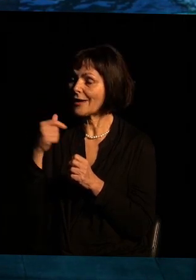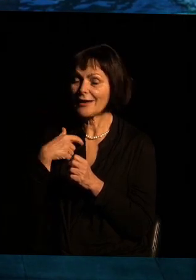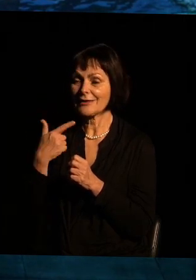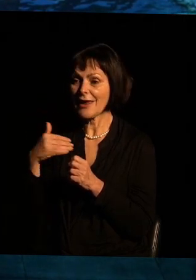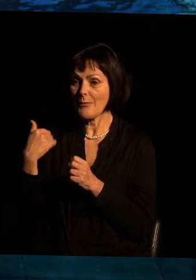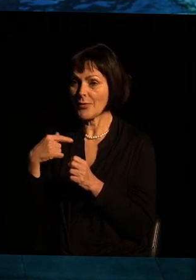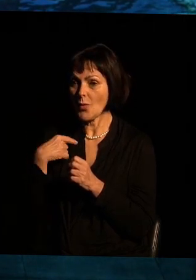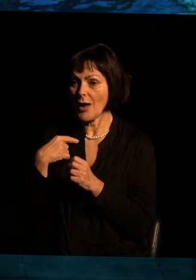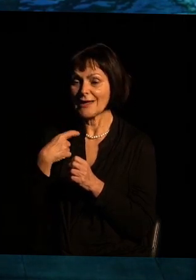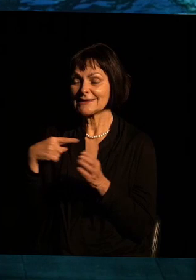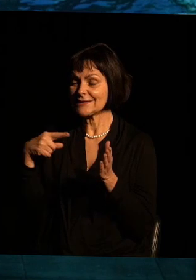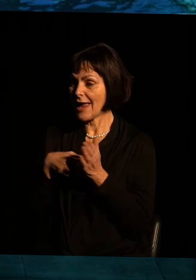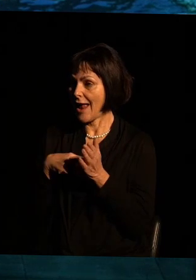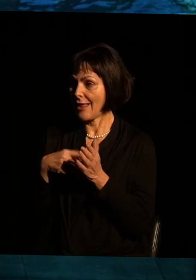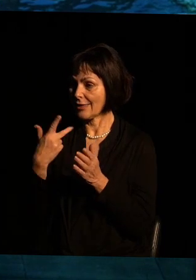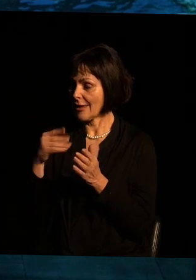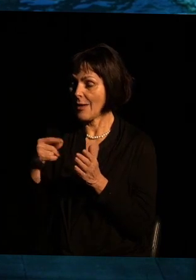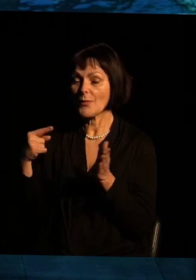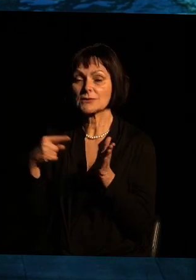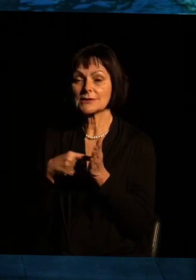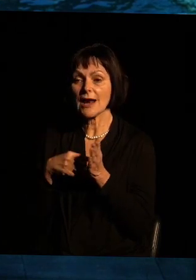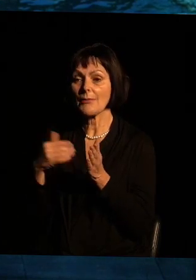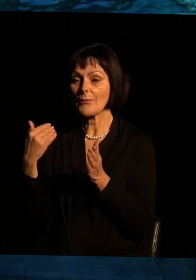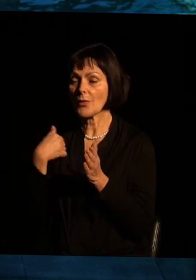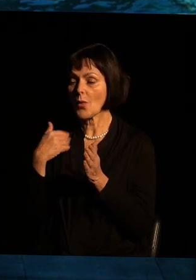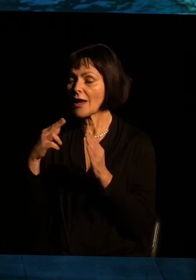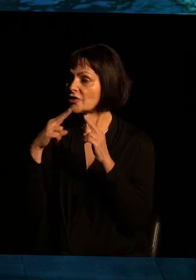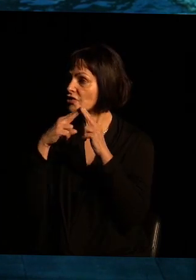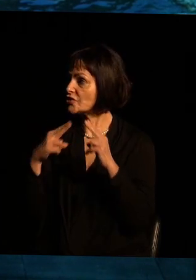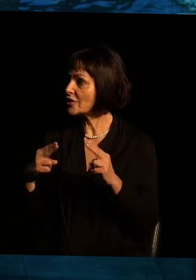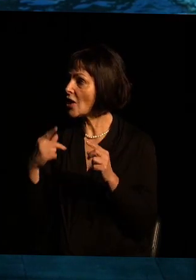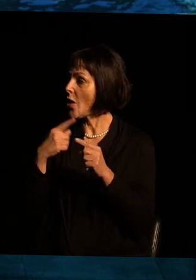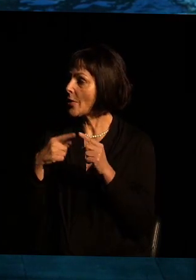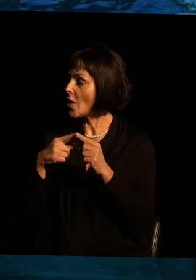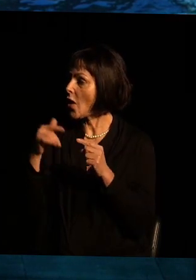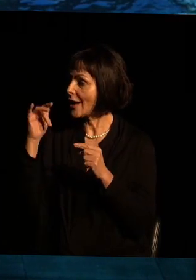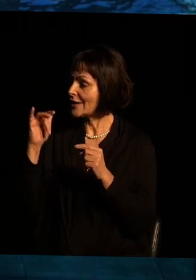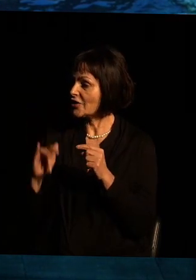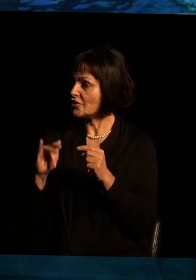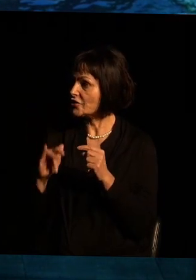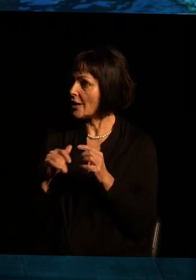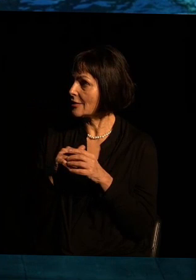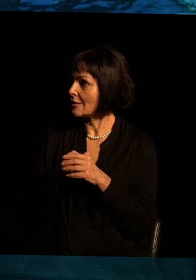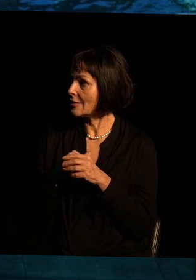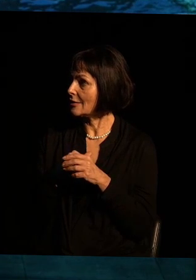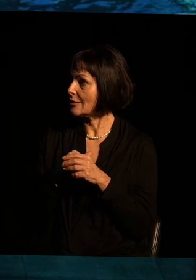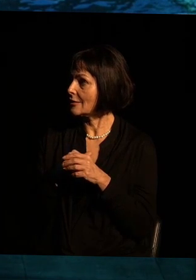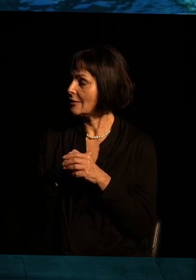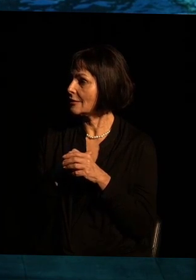nie był wtedy waszym głównym celem, prawda? Bo celem był szczyt właśnie, który jest troszeczkę poniżej tej